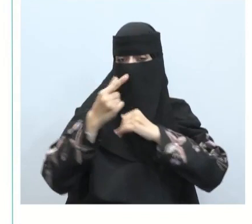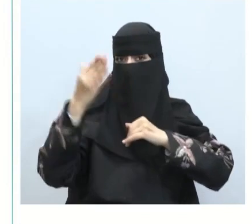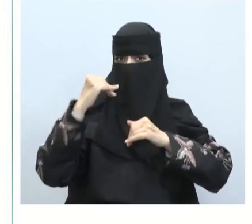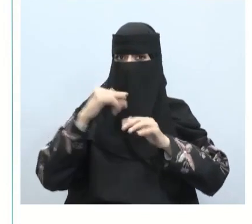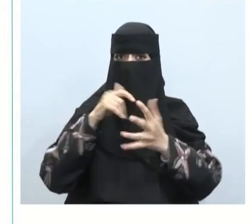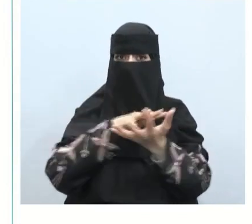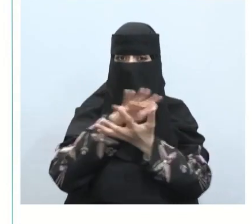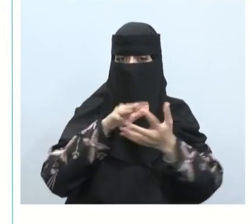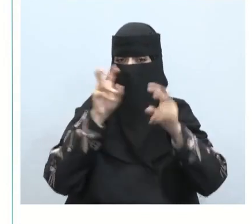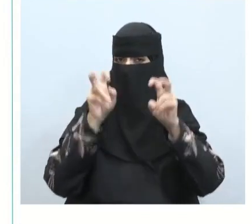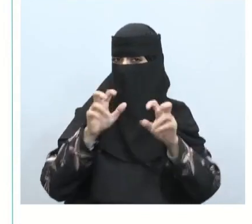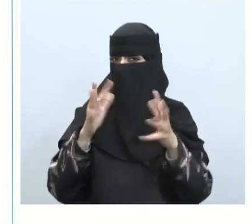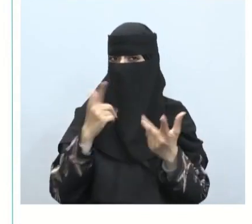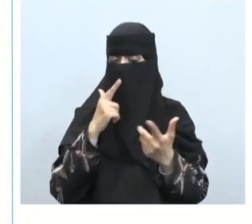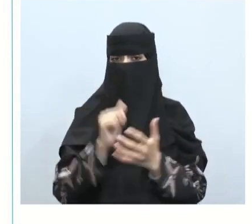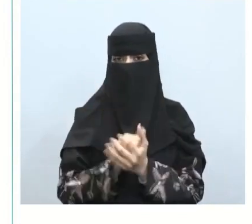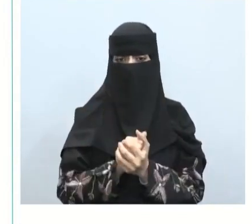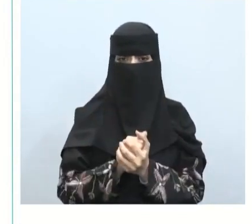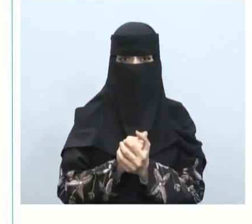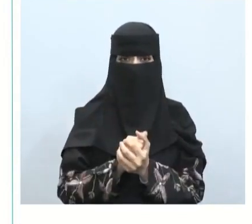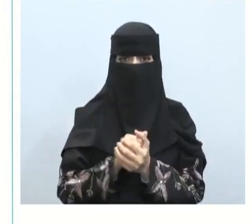الحاسب لحل هذه المشكله